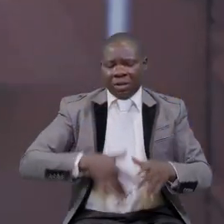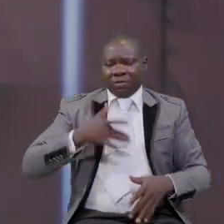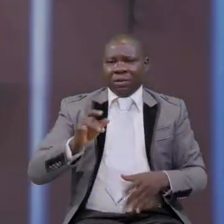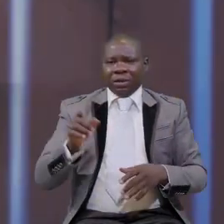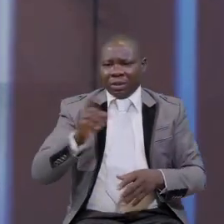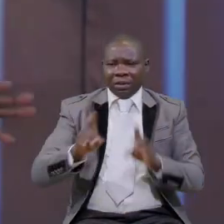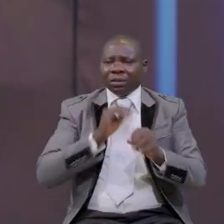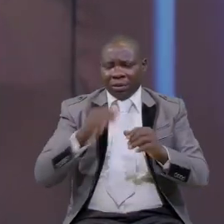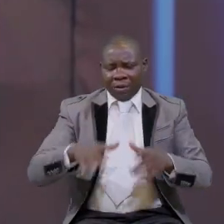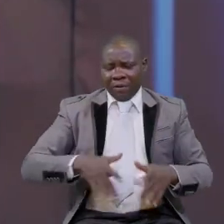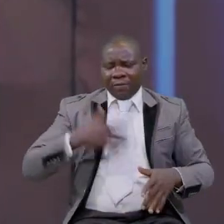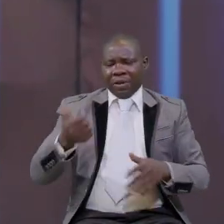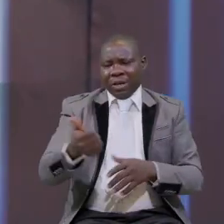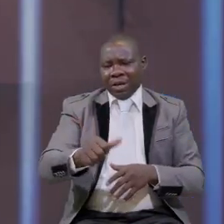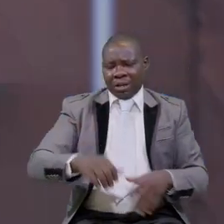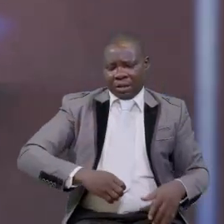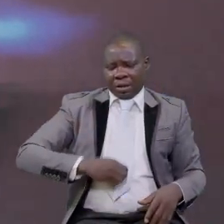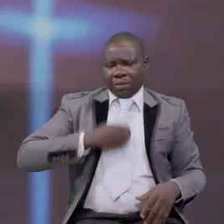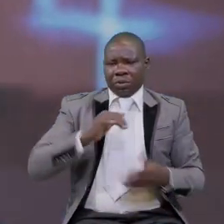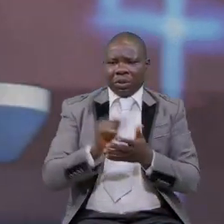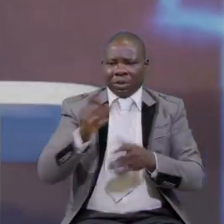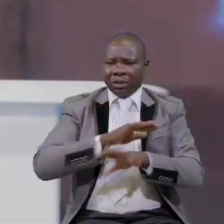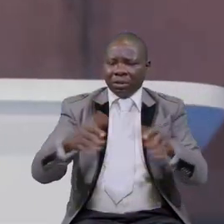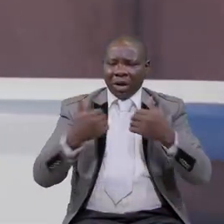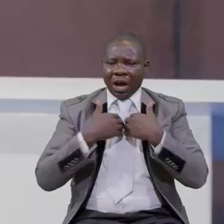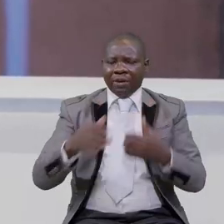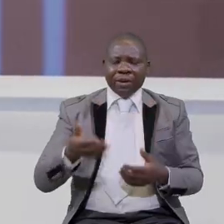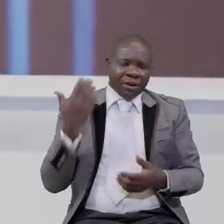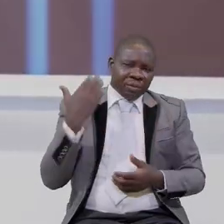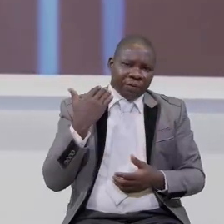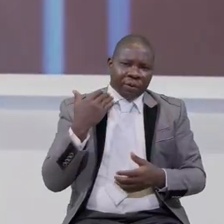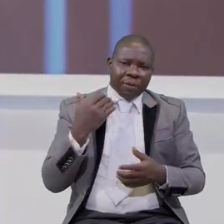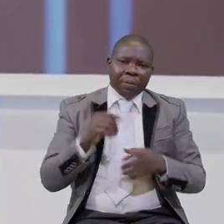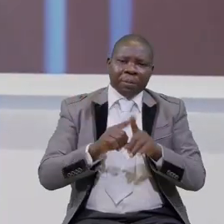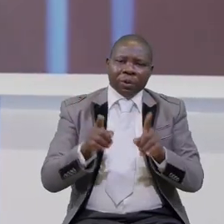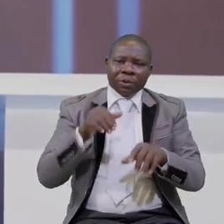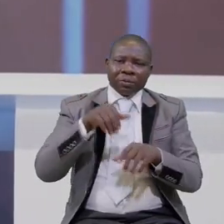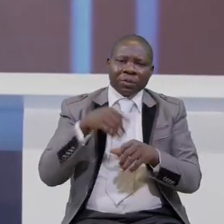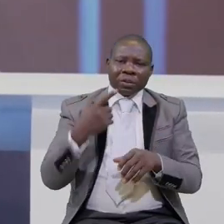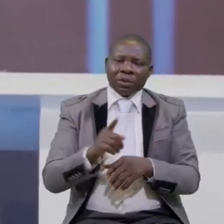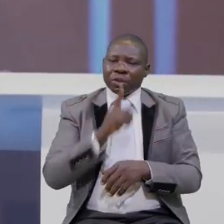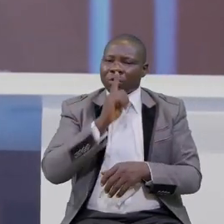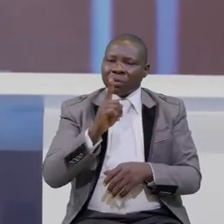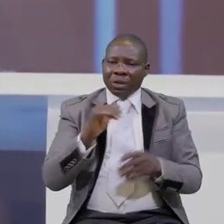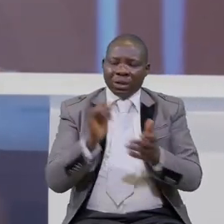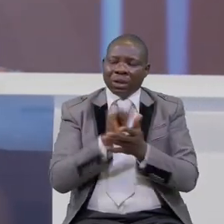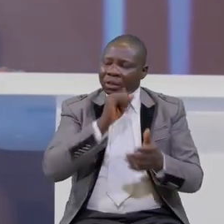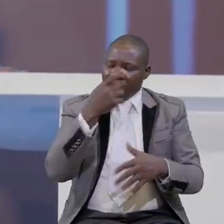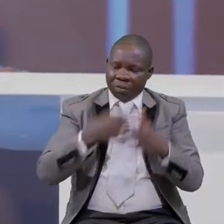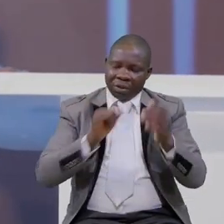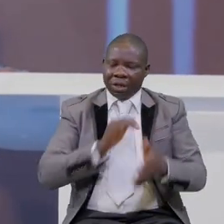rien senti, n'a pas senti d'émotion qu'il n'avait pas senti avant. Mais c'est le fait. Voici ce que j'ai